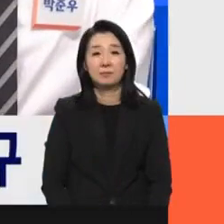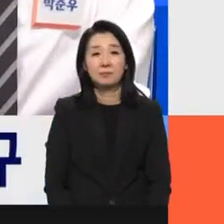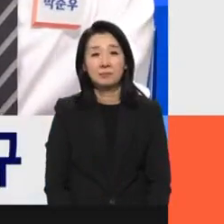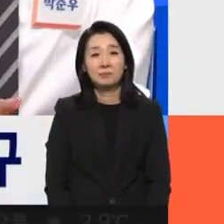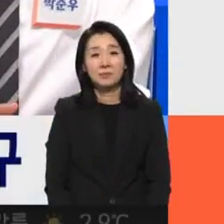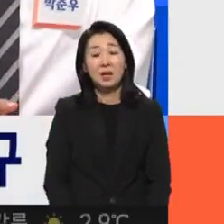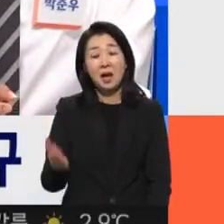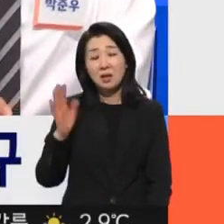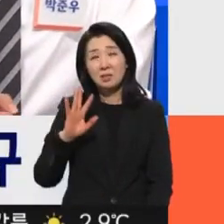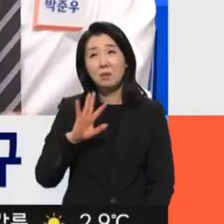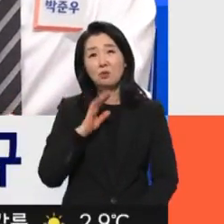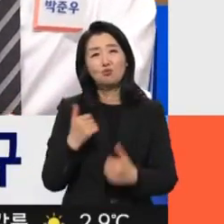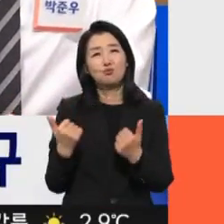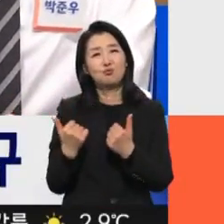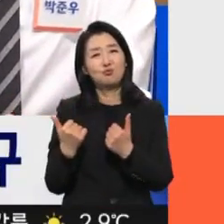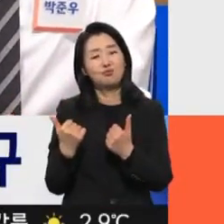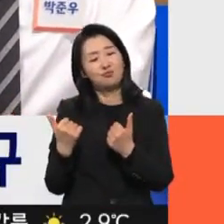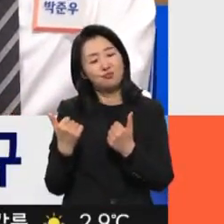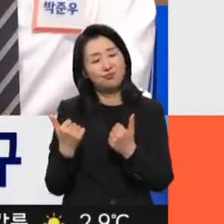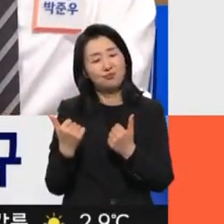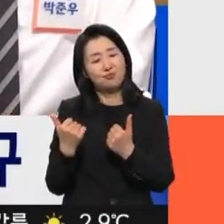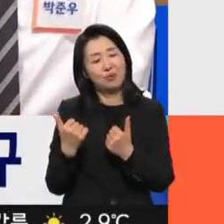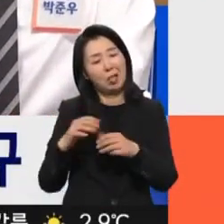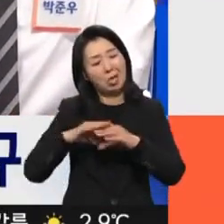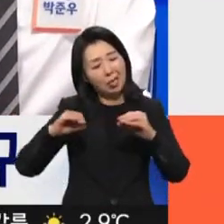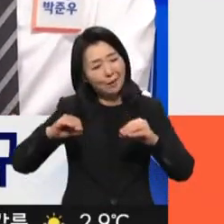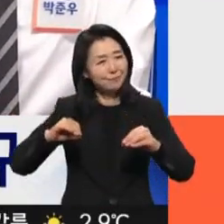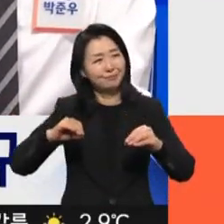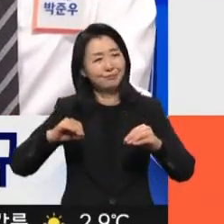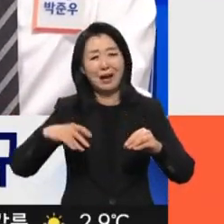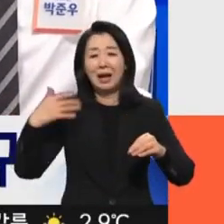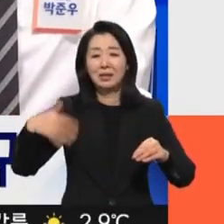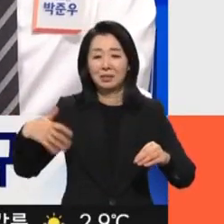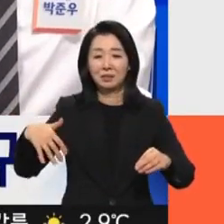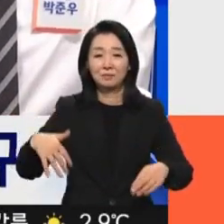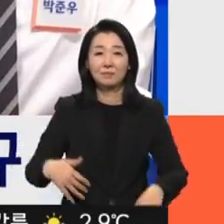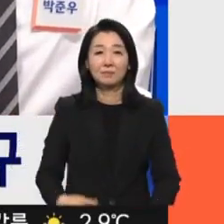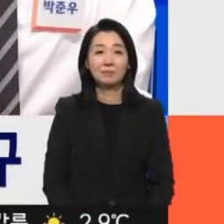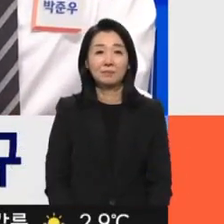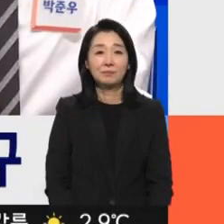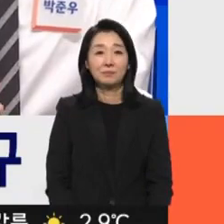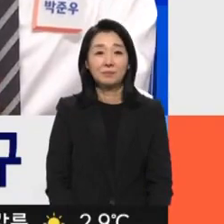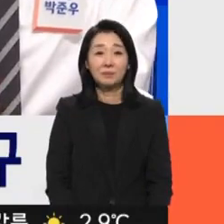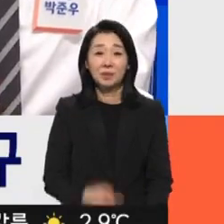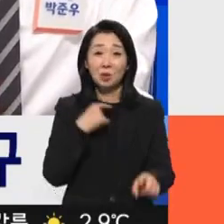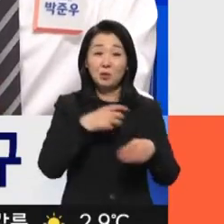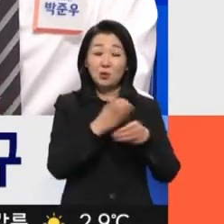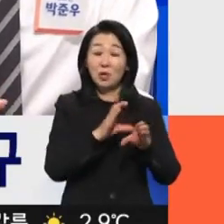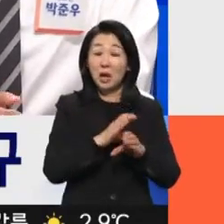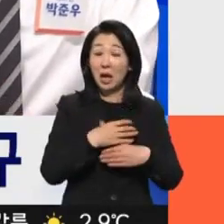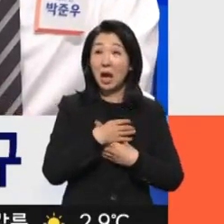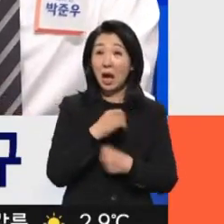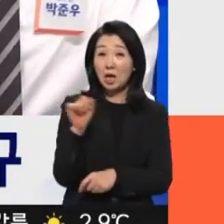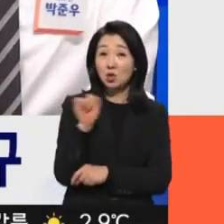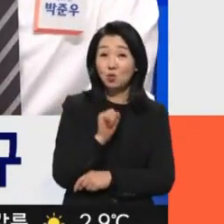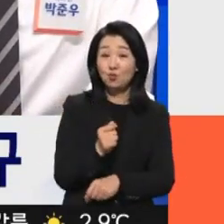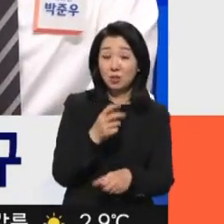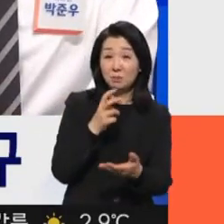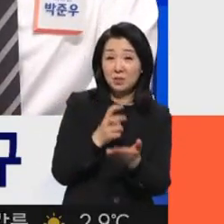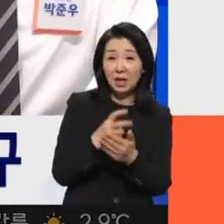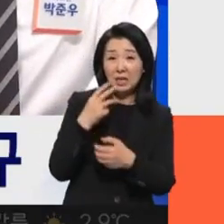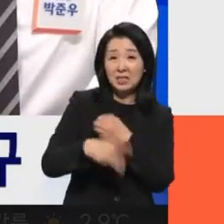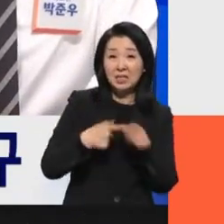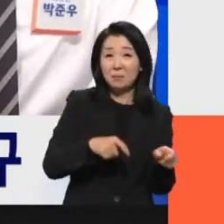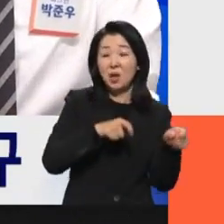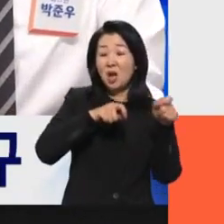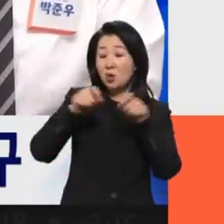나왔었는데요. 여전히 국회에선 제대로 된 그 대책이 마련되지 않고 있다는 겁니다. 민주당은 안전운임제 3년 연장이란